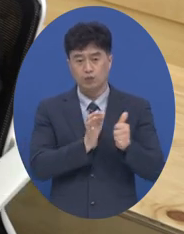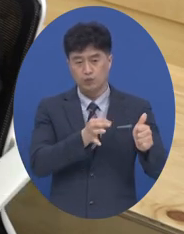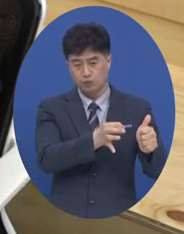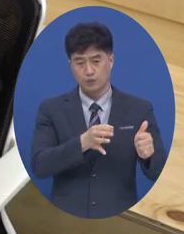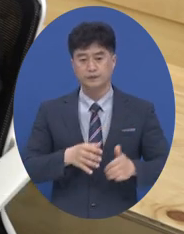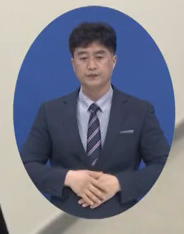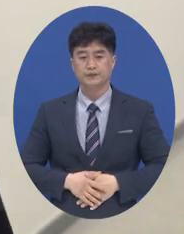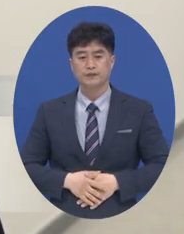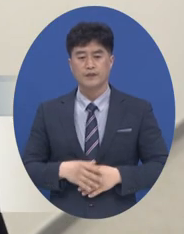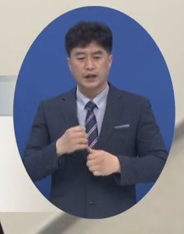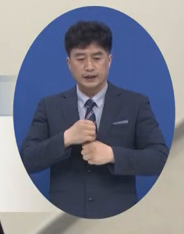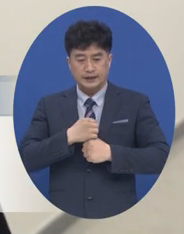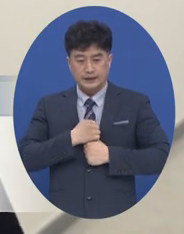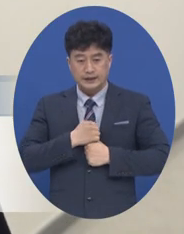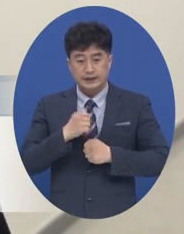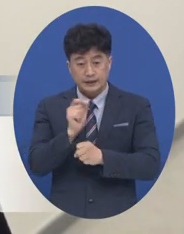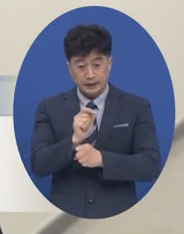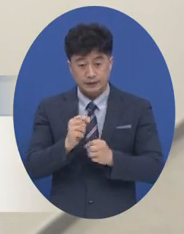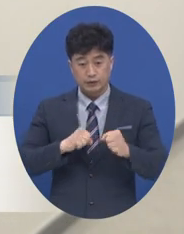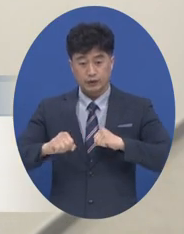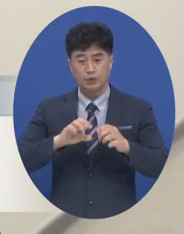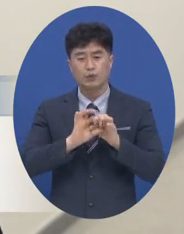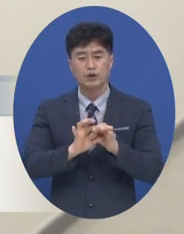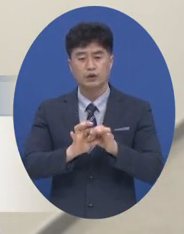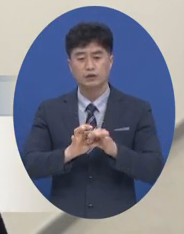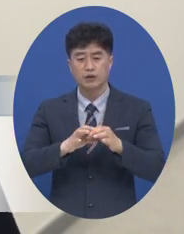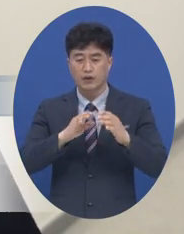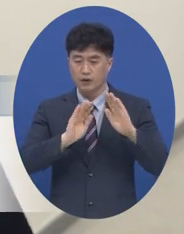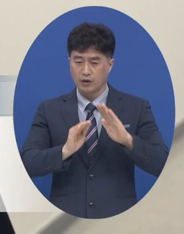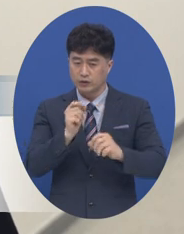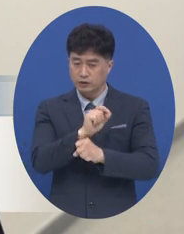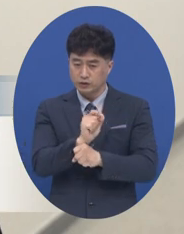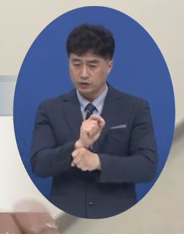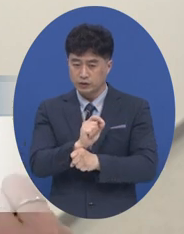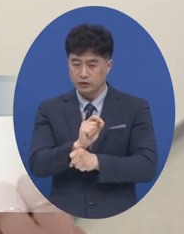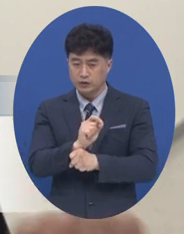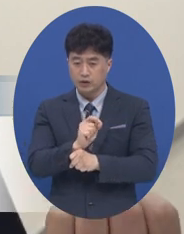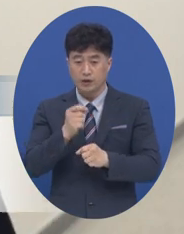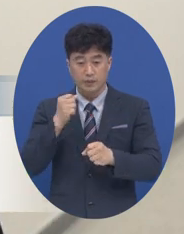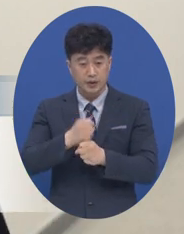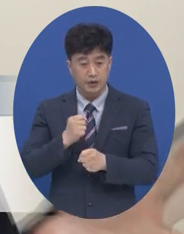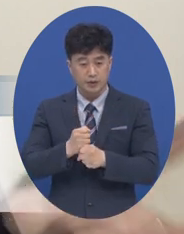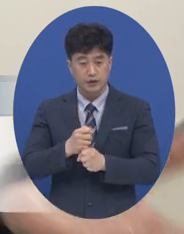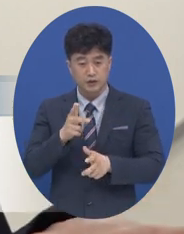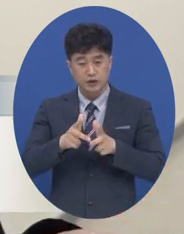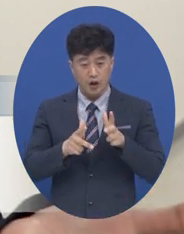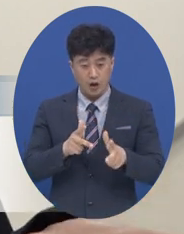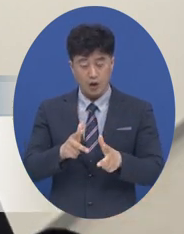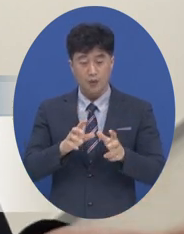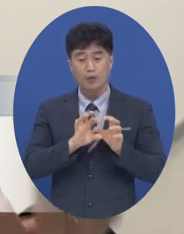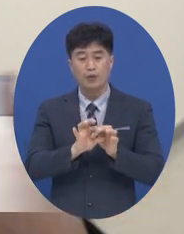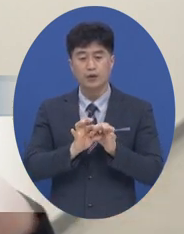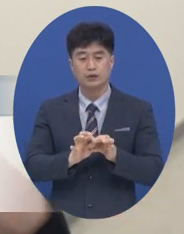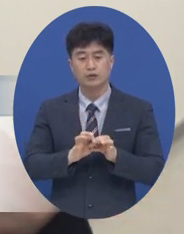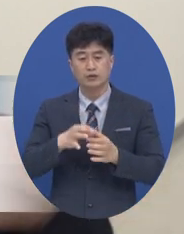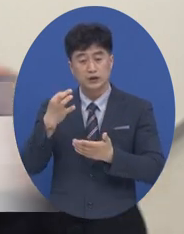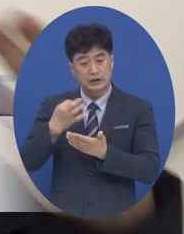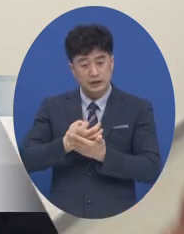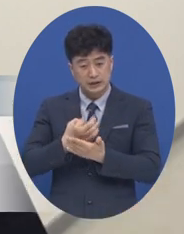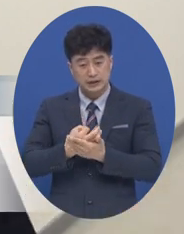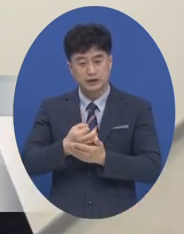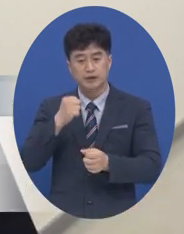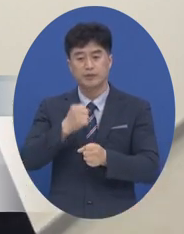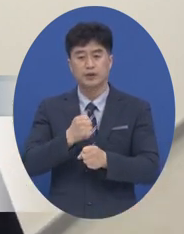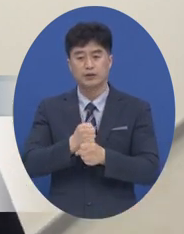지원됩니다 안성 적은 장자 활동을 통해서 또 스토리 it 개발 그리고 사업화를 통해서 좀